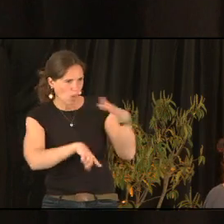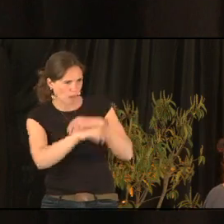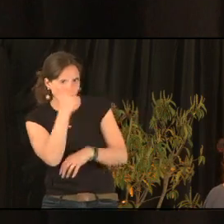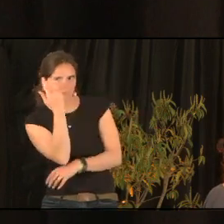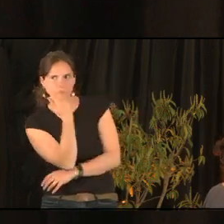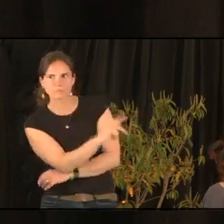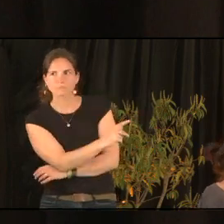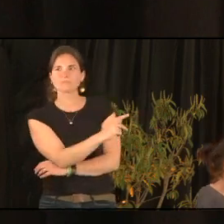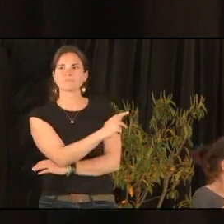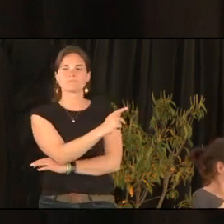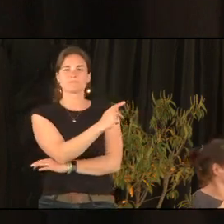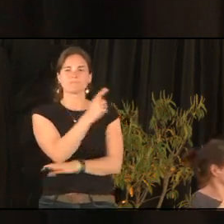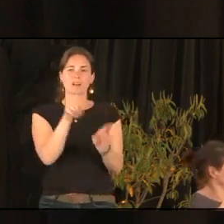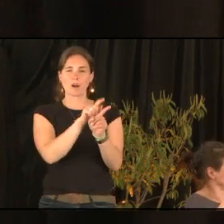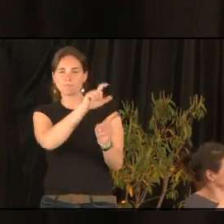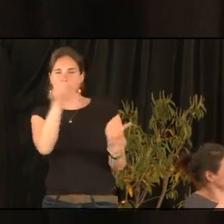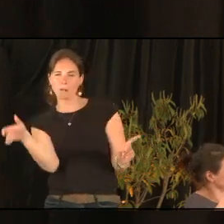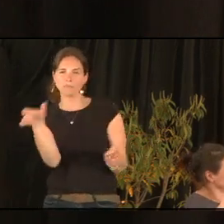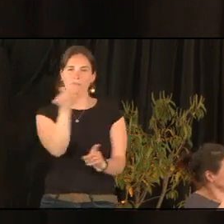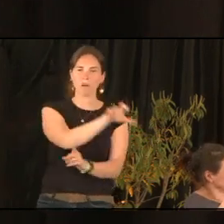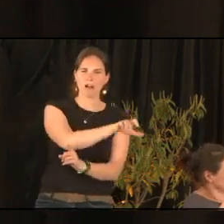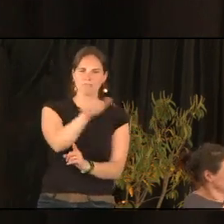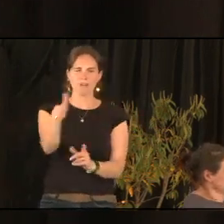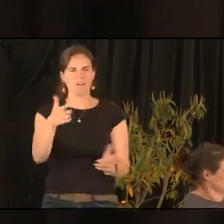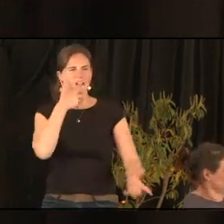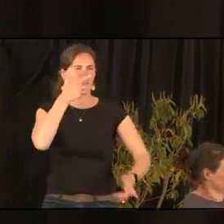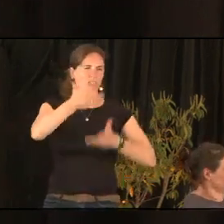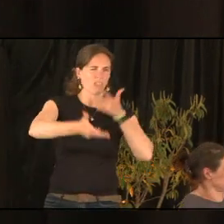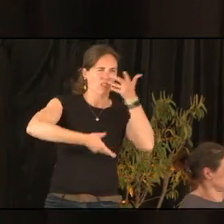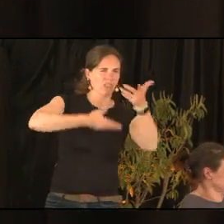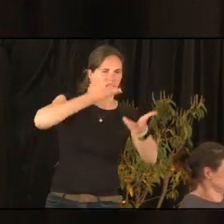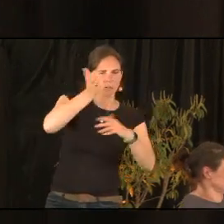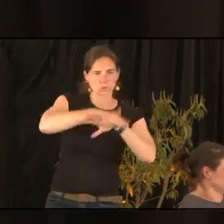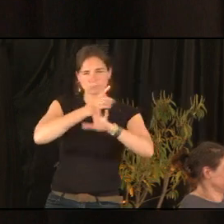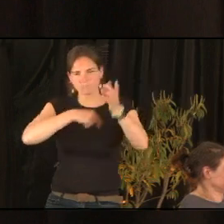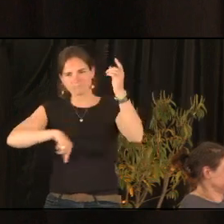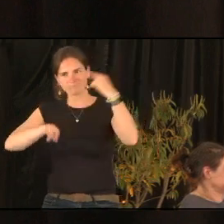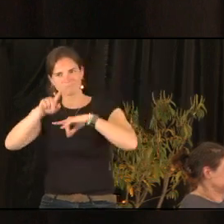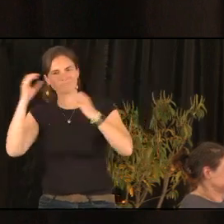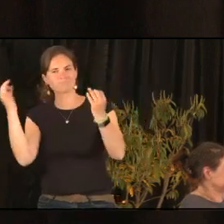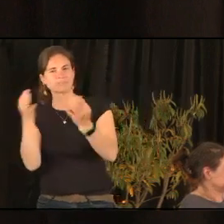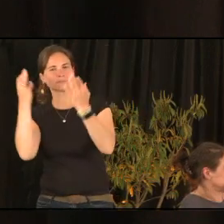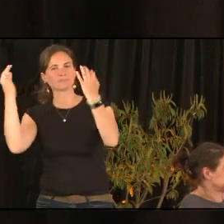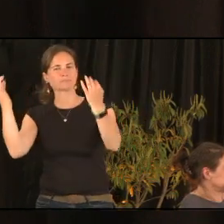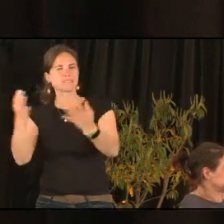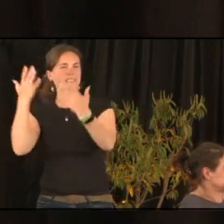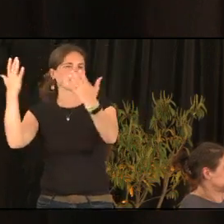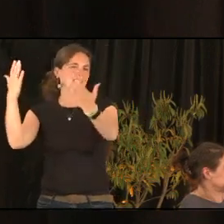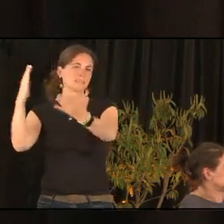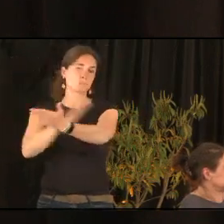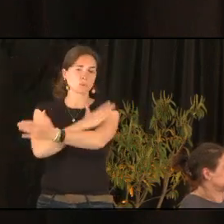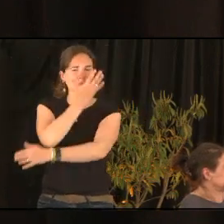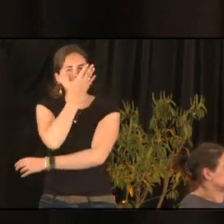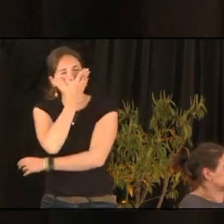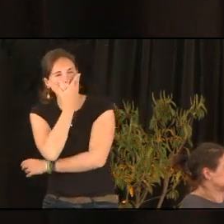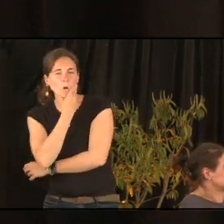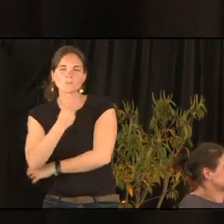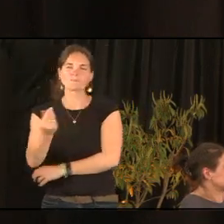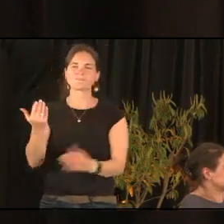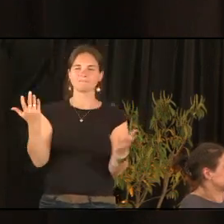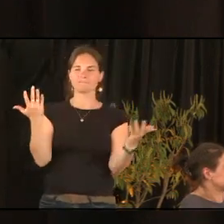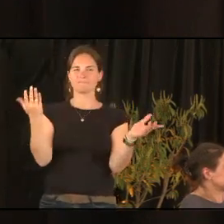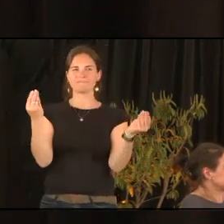vraiment un plaisir de l'écriture, enfin, totalement. Et moi, en plus, le livre est un flux de conscience. Je parlais de théâtralité au départ, c'est un seul narrateur. Hein.